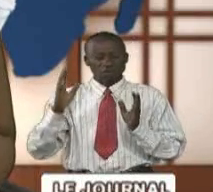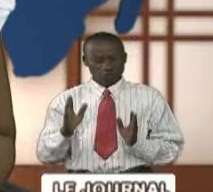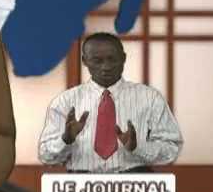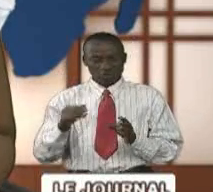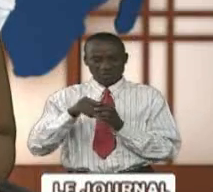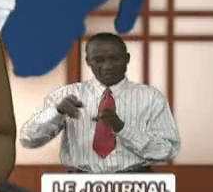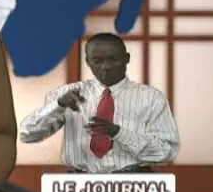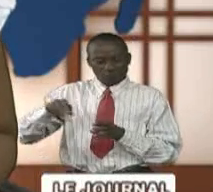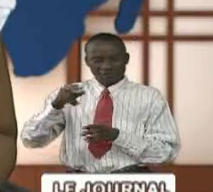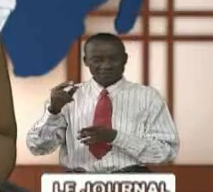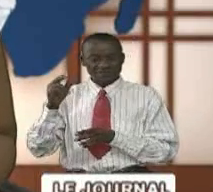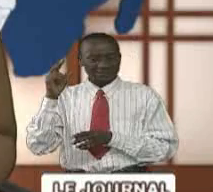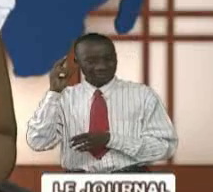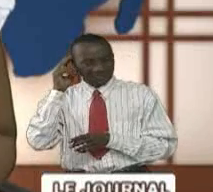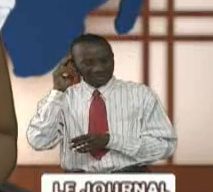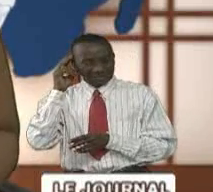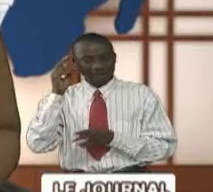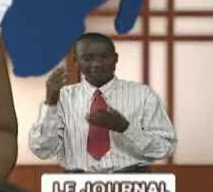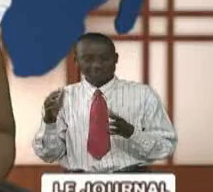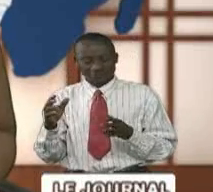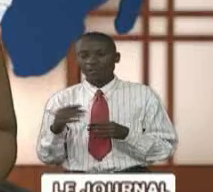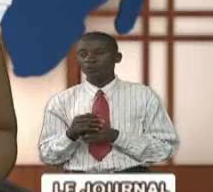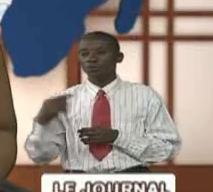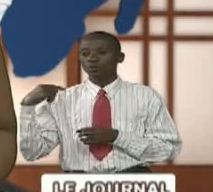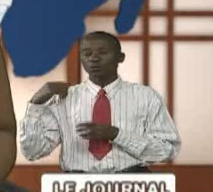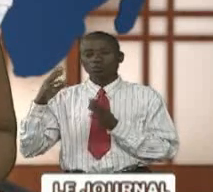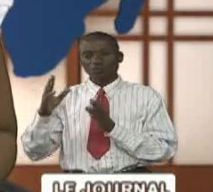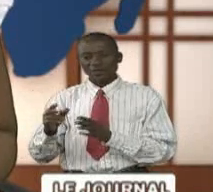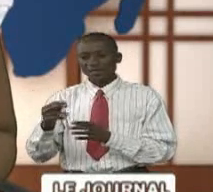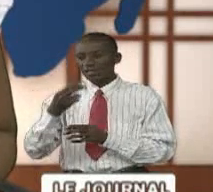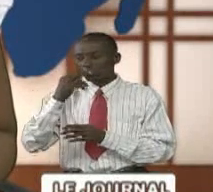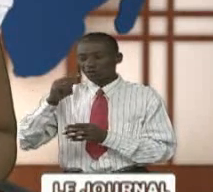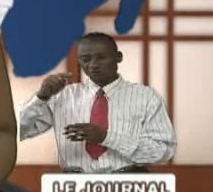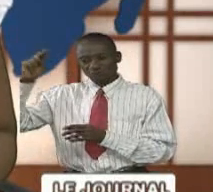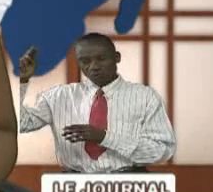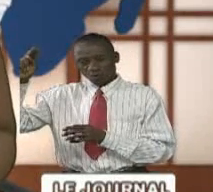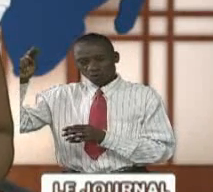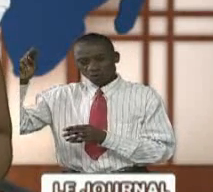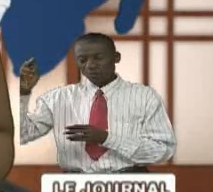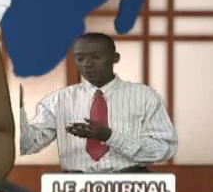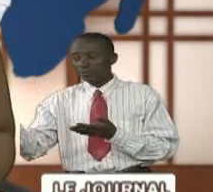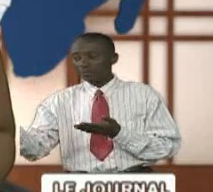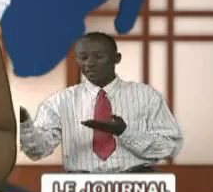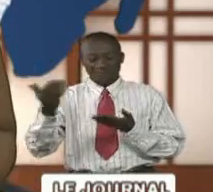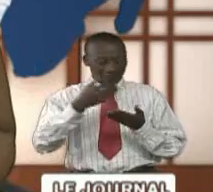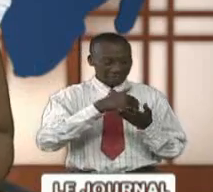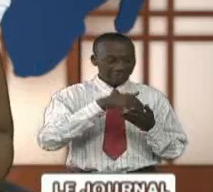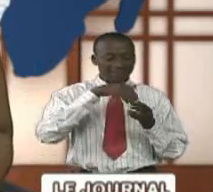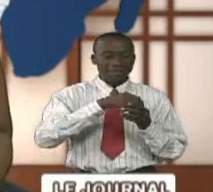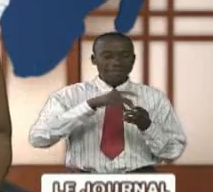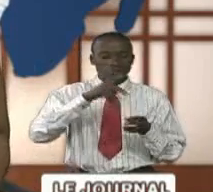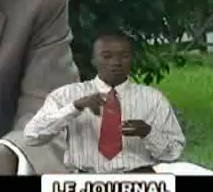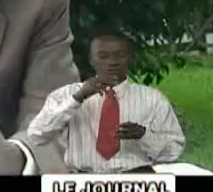Kasaï occidental. Aujourd'hui, ce soir, le gouverneur du Nord Kivu revient sur les recommandations issues de ses